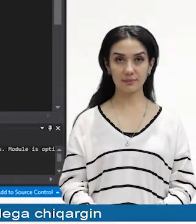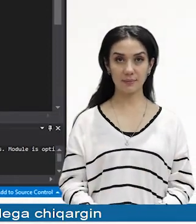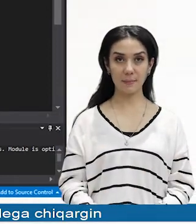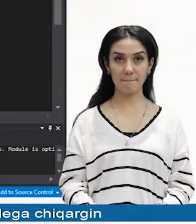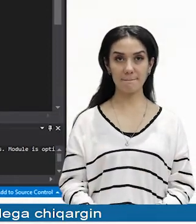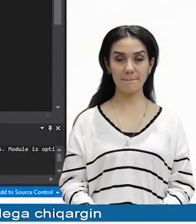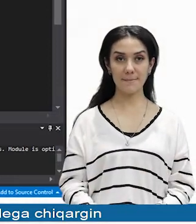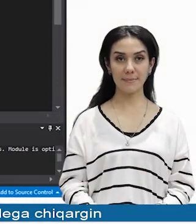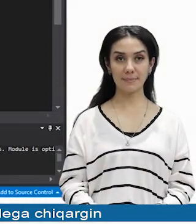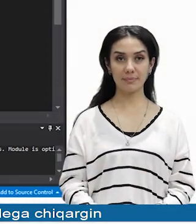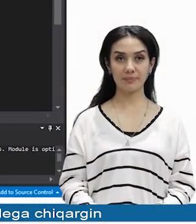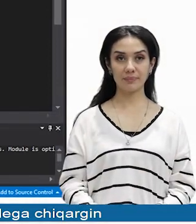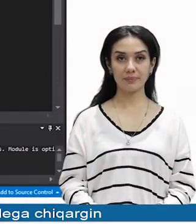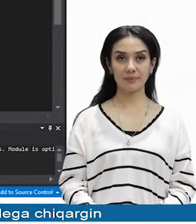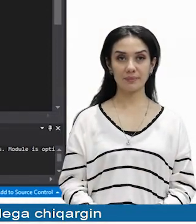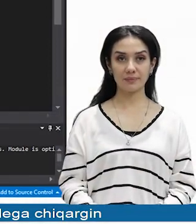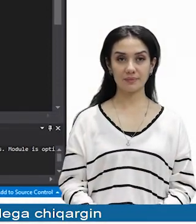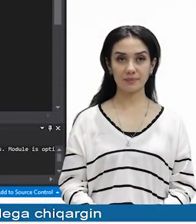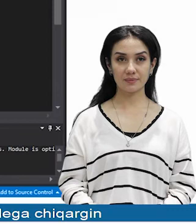Agar xo'sh,